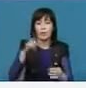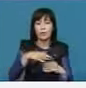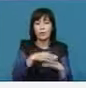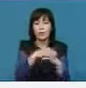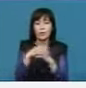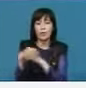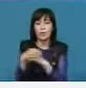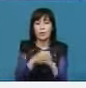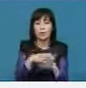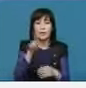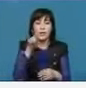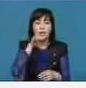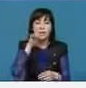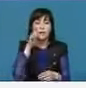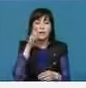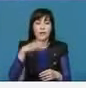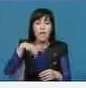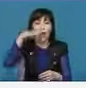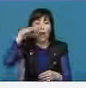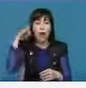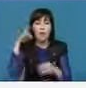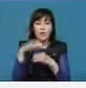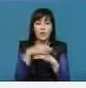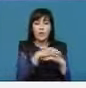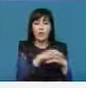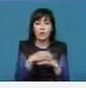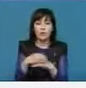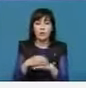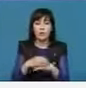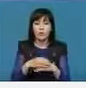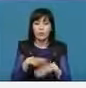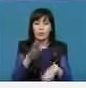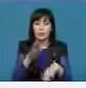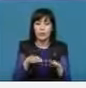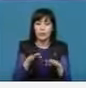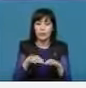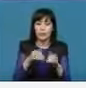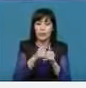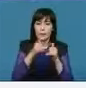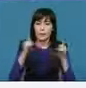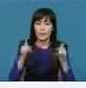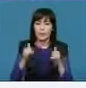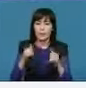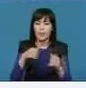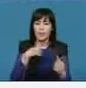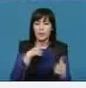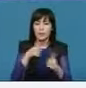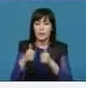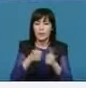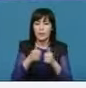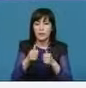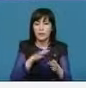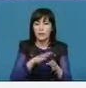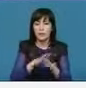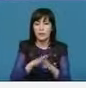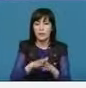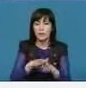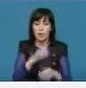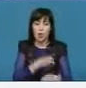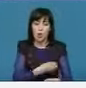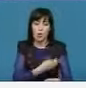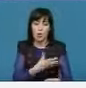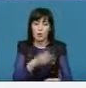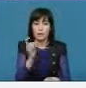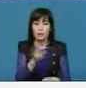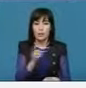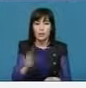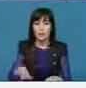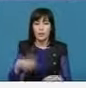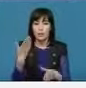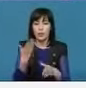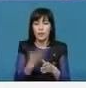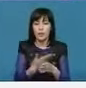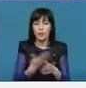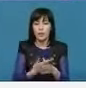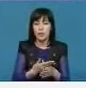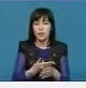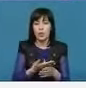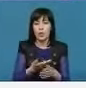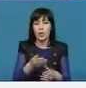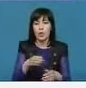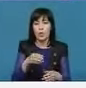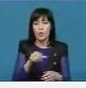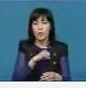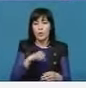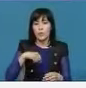сынасқан жасөспірімдер қазақ күресін бір аспандатты. Байрақты бәсекенің өтуіне жомарт жандар себепші болды. Өзінен кейінгі